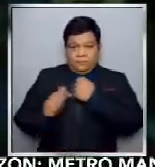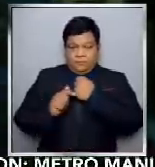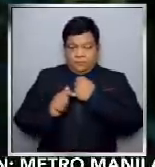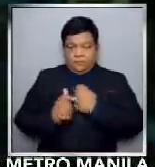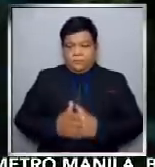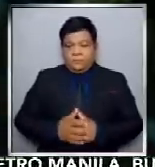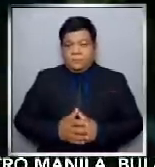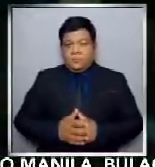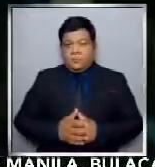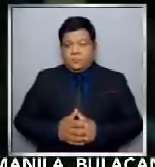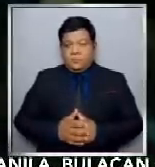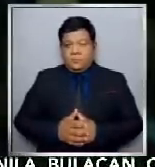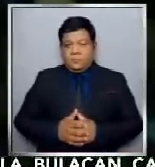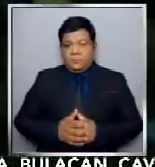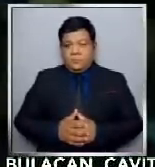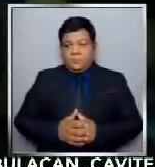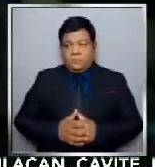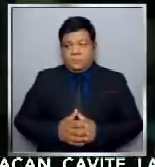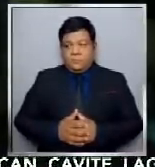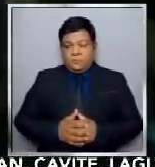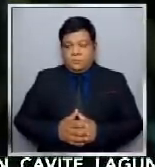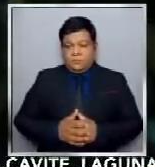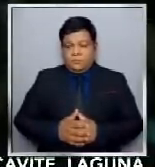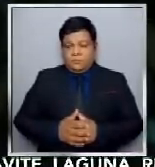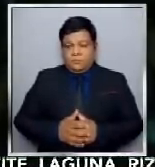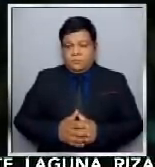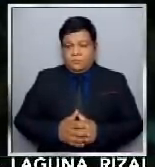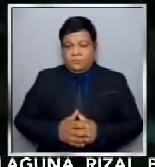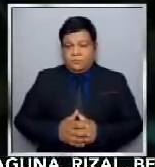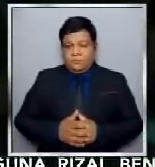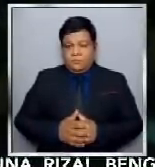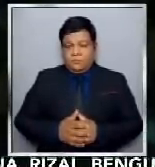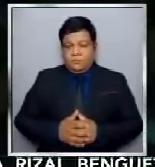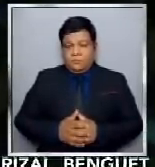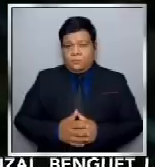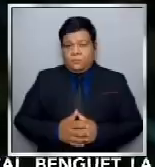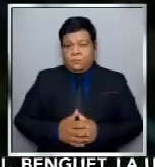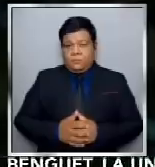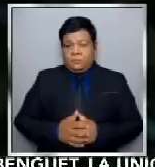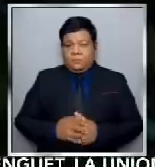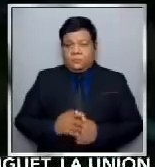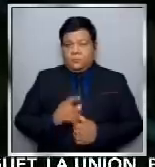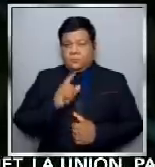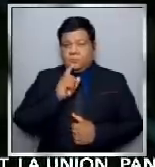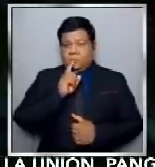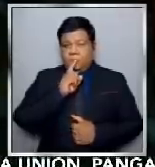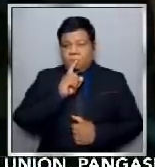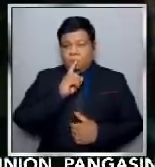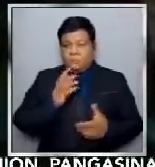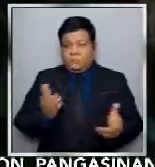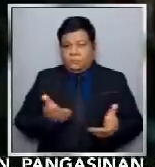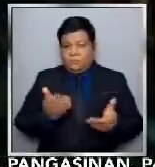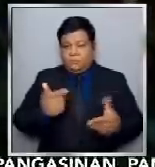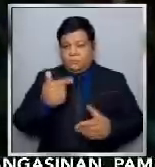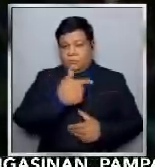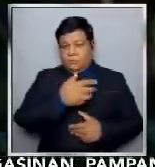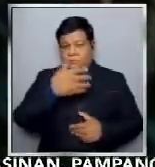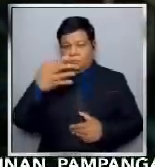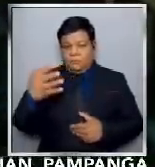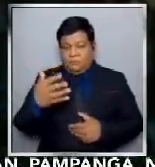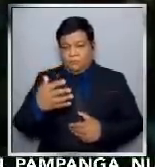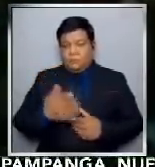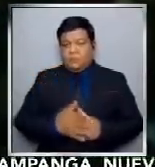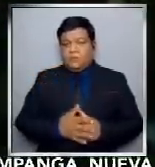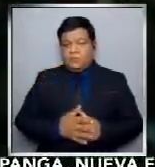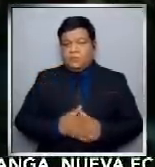na nagsimula ang pangangampanya ng presidential candidate Senator Manny Pacquiao. Dito na rin mismo magtatapos ang kanyang kampanya sa isinasagawang